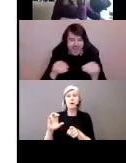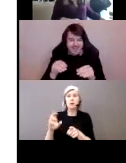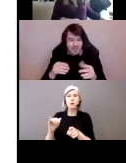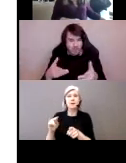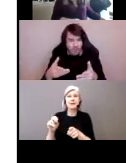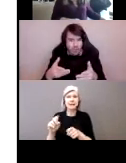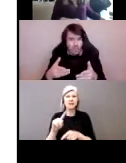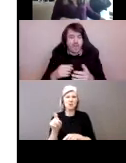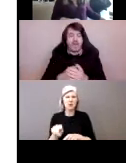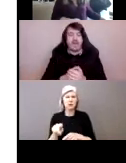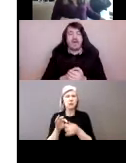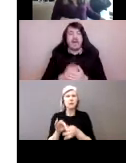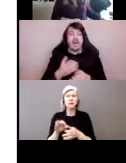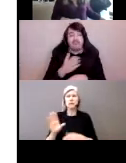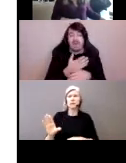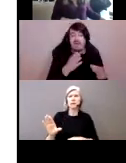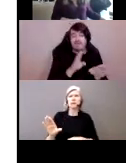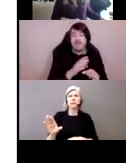avant le mot de la fin.